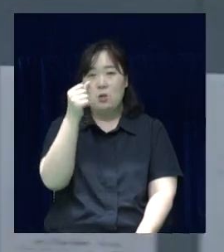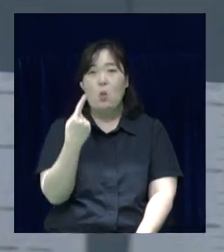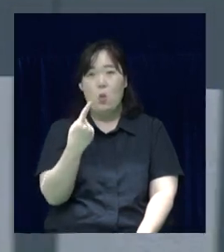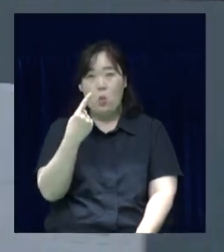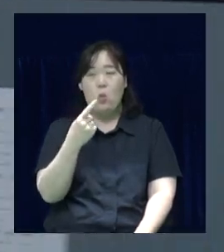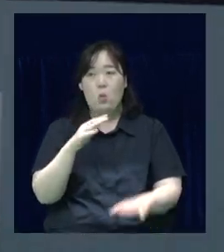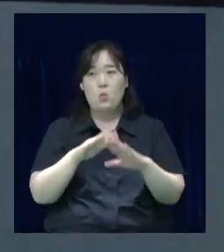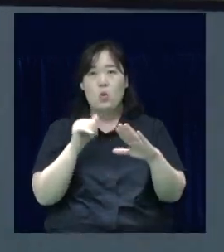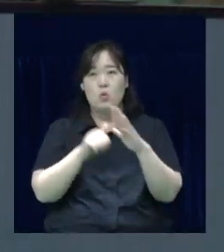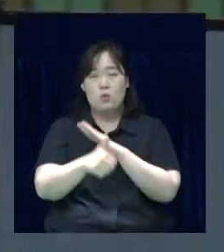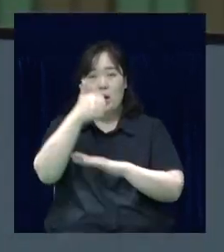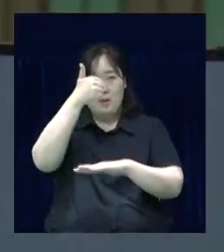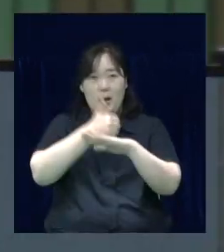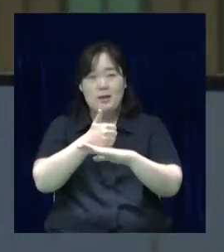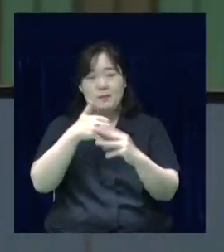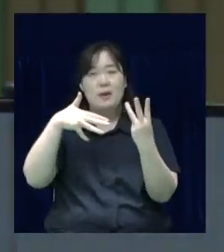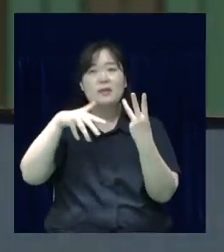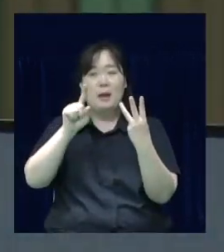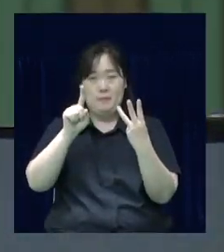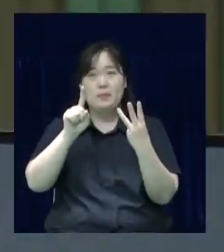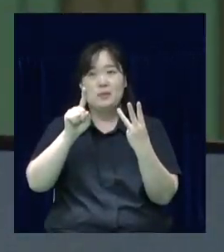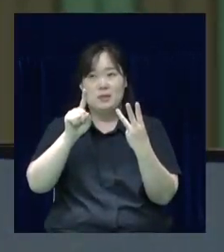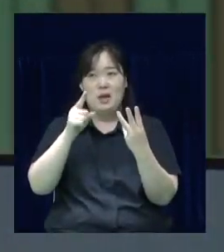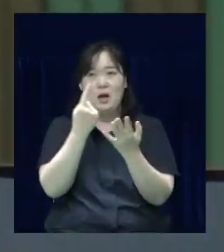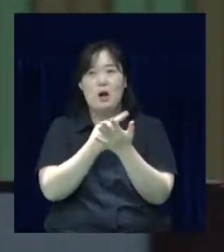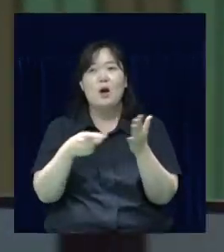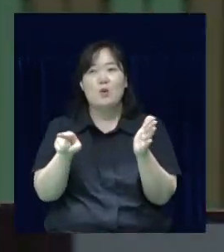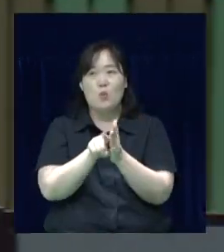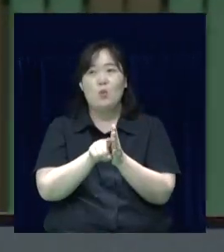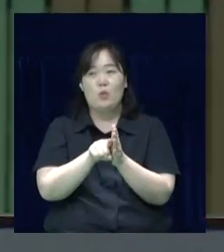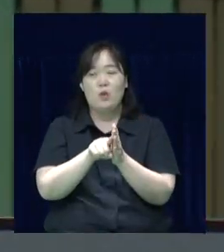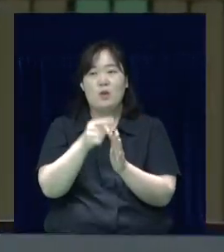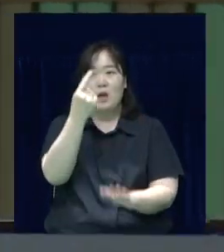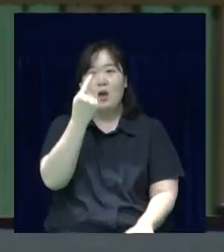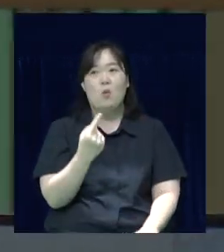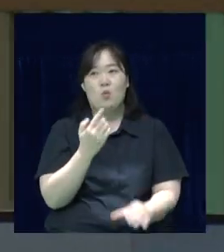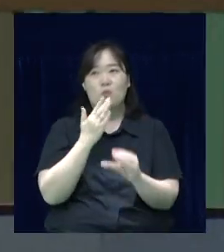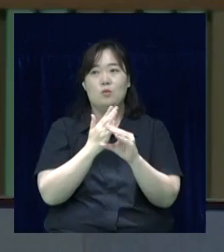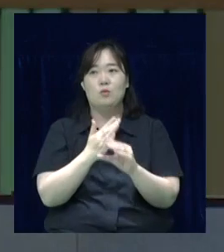남은 3차 시도를 위해서 올라오고 있습니다.